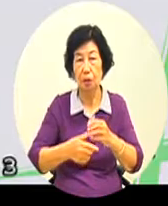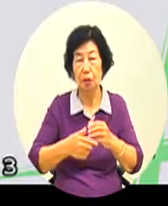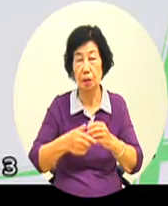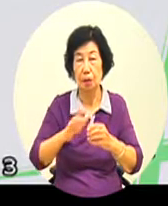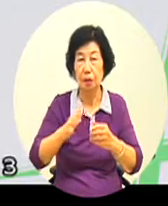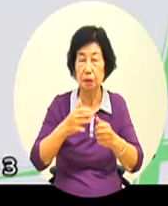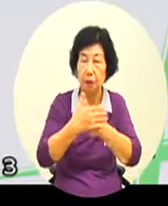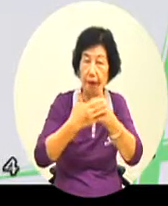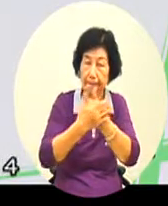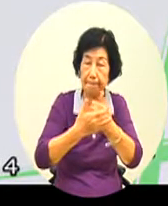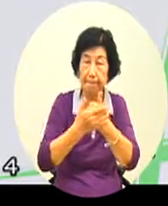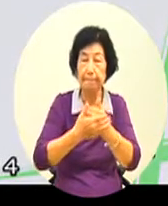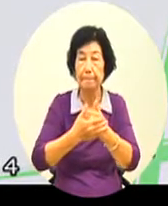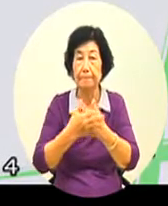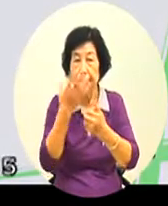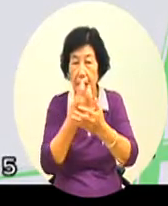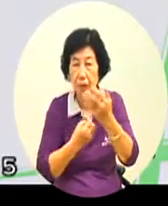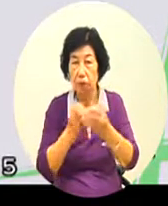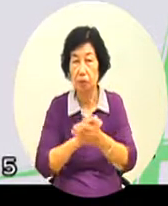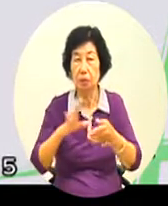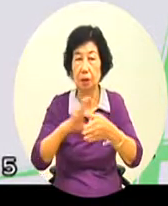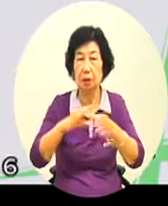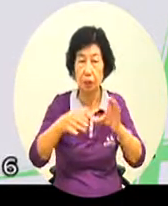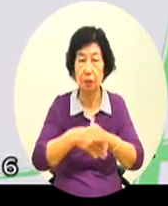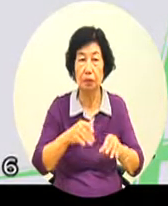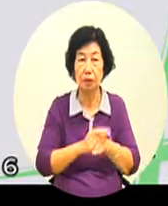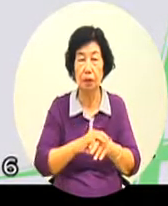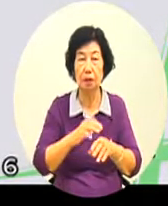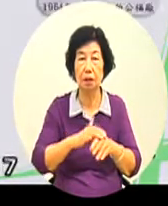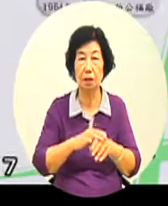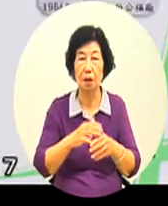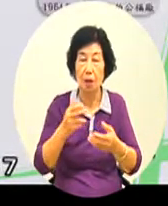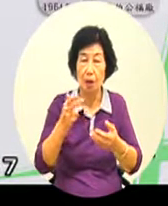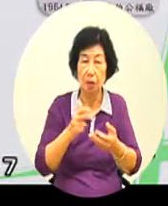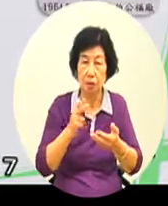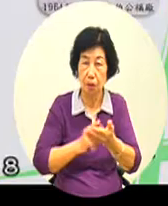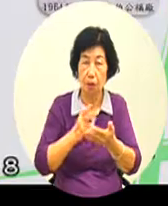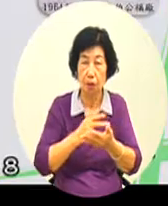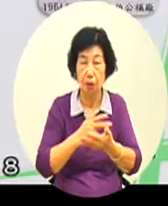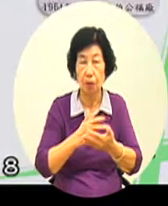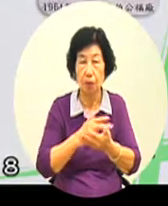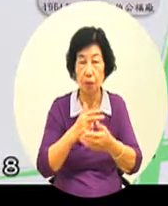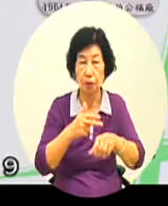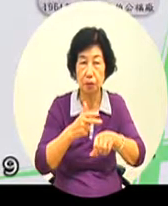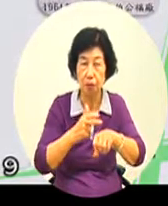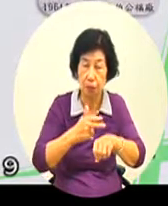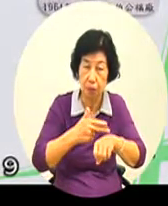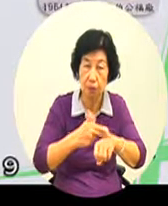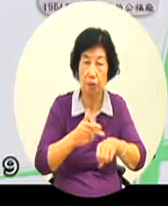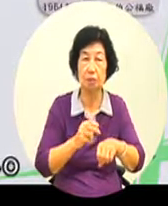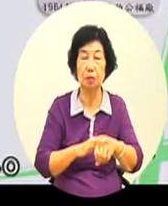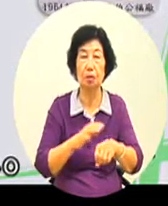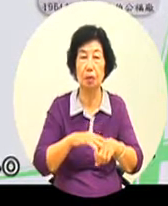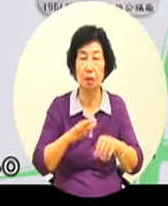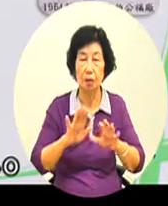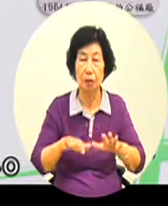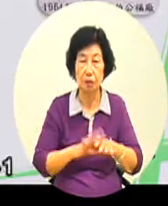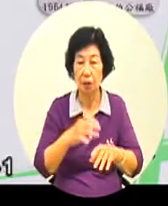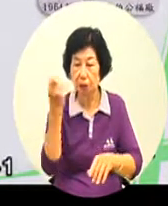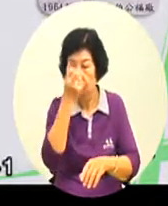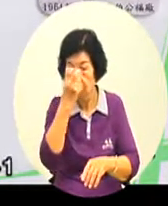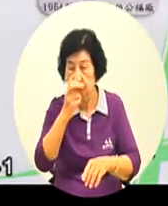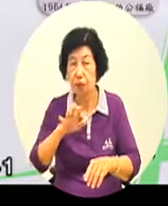作也非常的重要，在尤其是纪事空间，我们目前已经进入到这个研究调查阶段的结案，